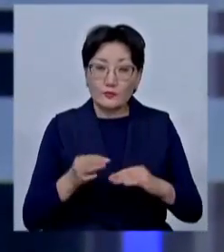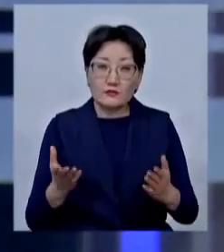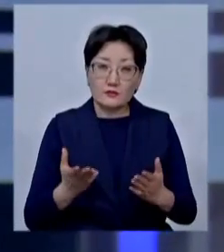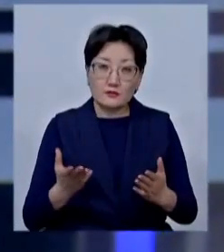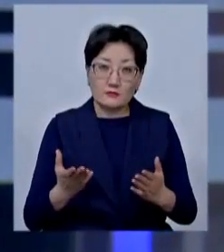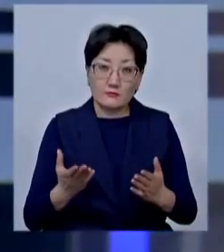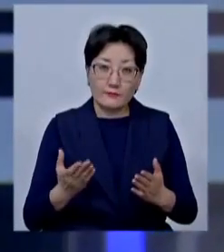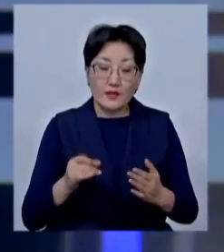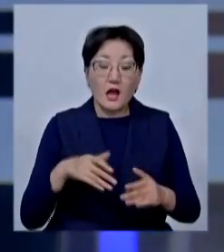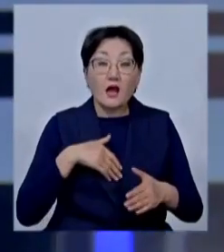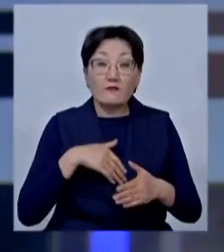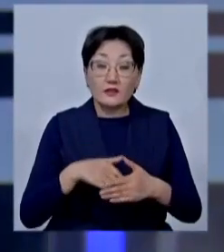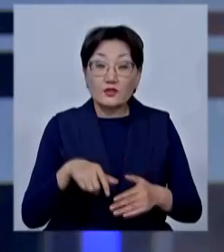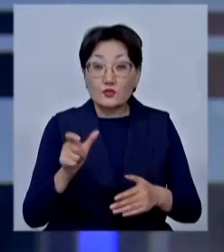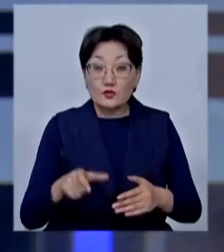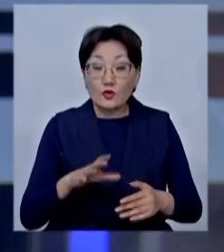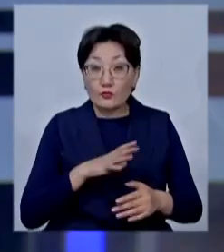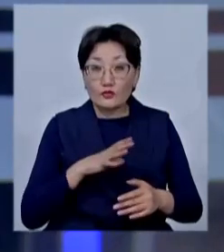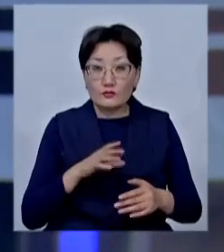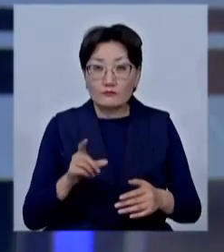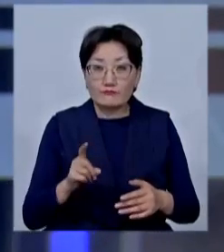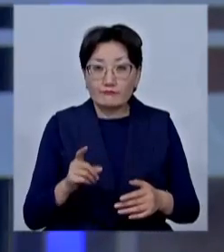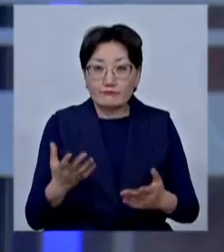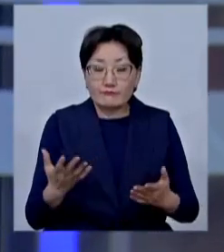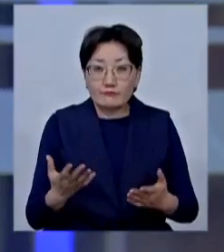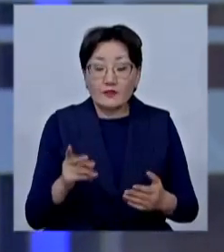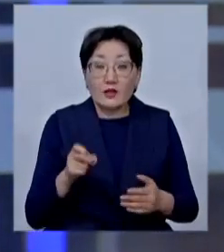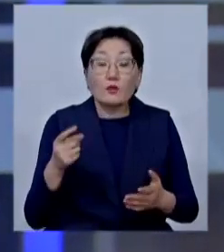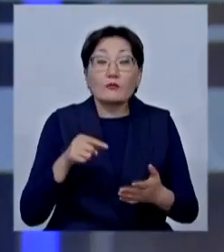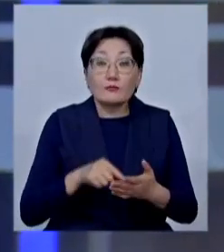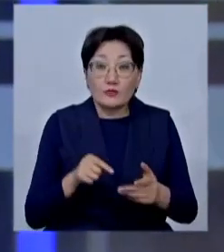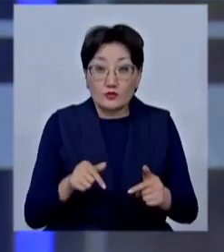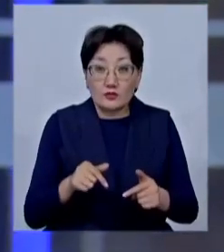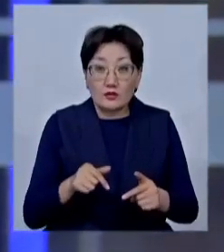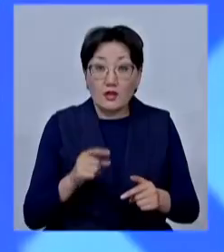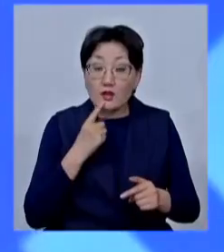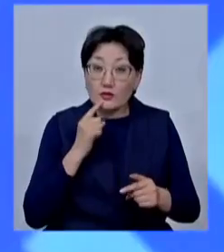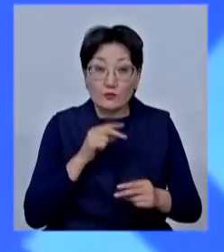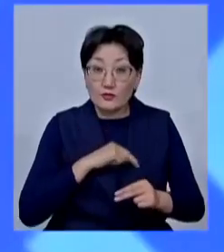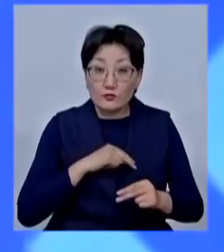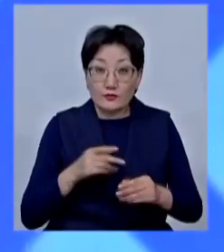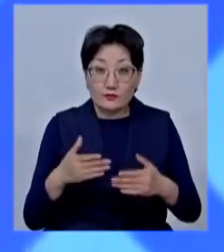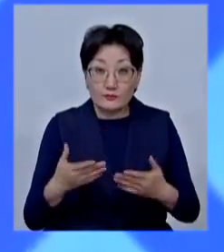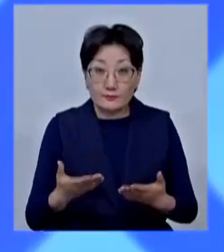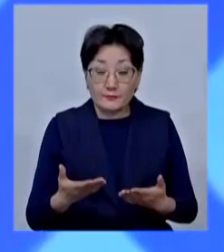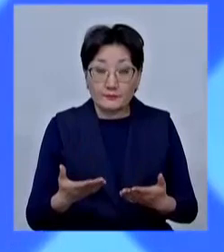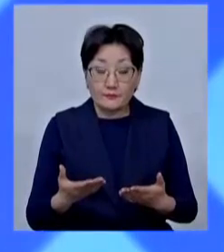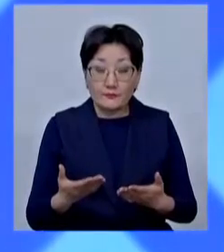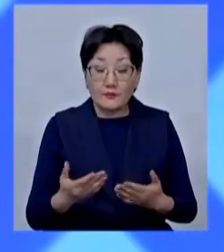қандай? Волонтер болуға өзі не түрткі болды? Ерікті болу қиын емес пе? Ең біріншіден